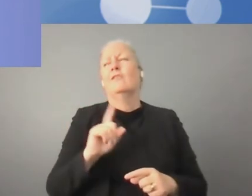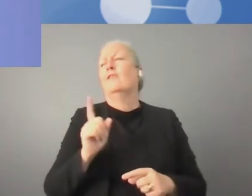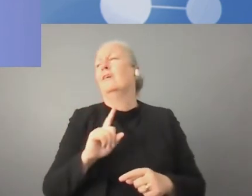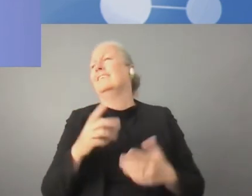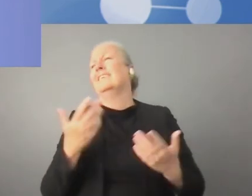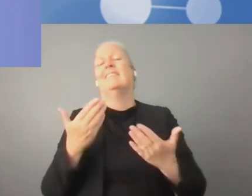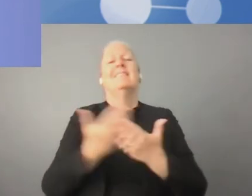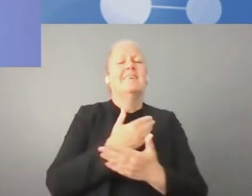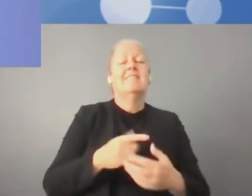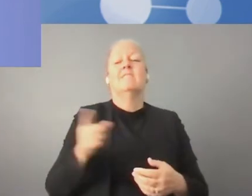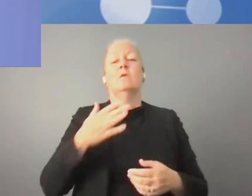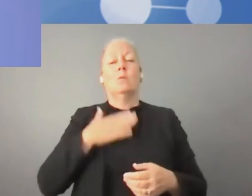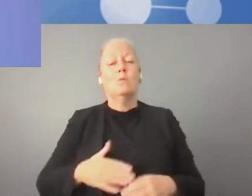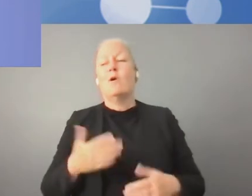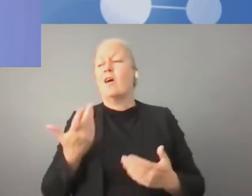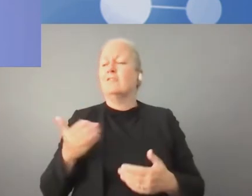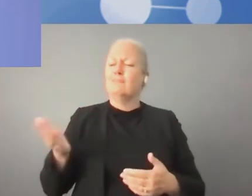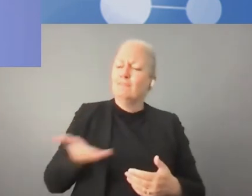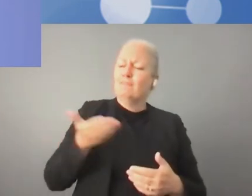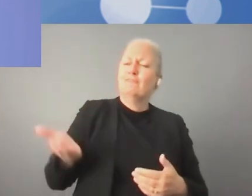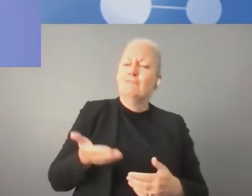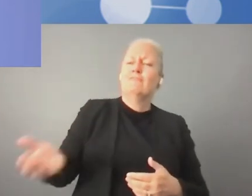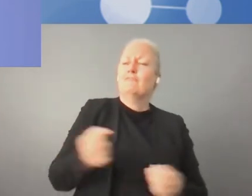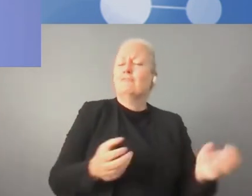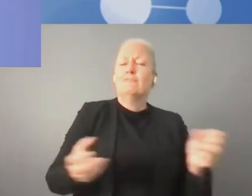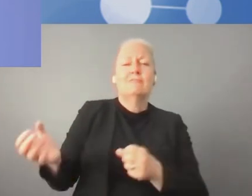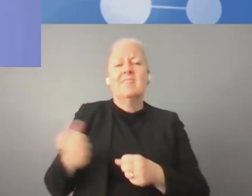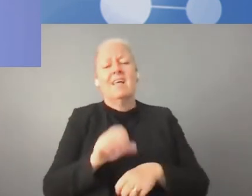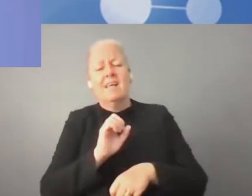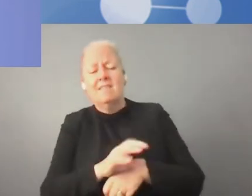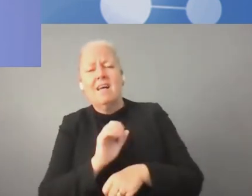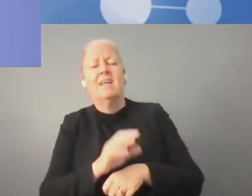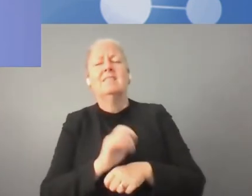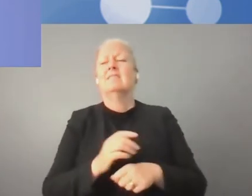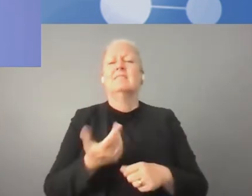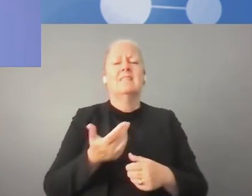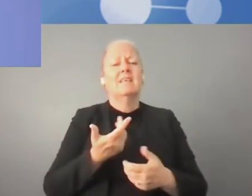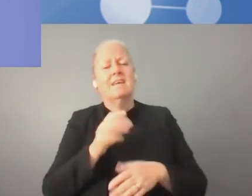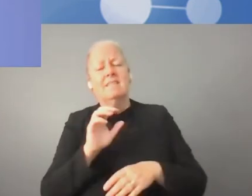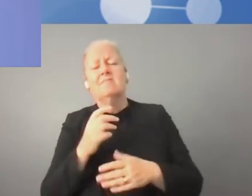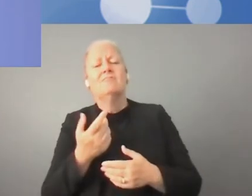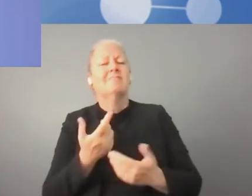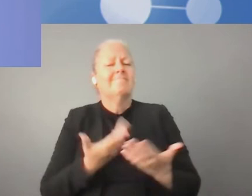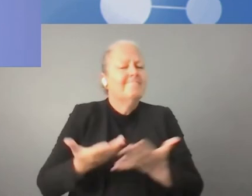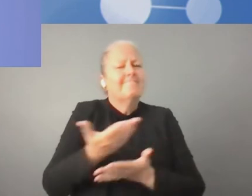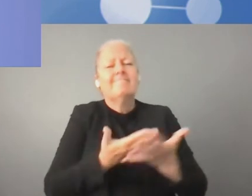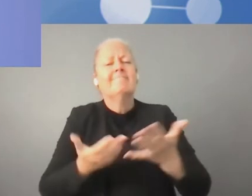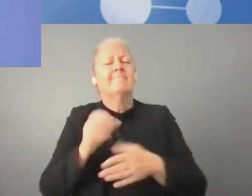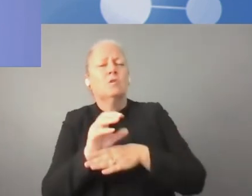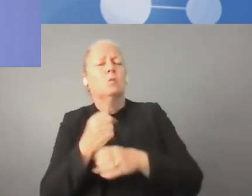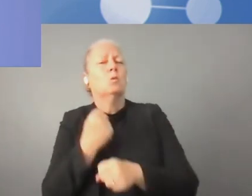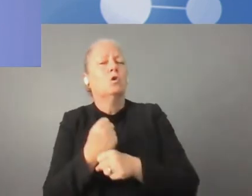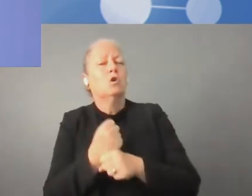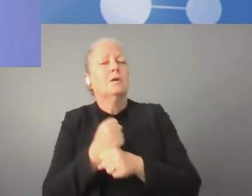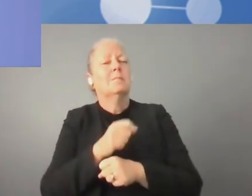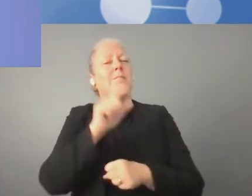公司他们并没有钱雇佣员工或者专家